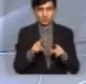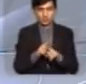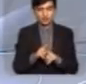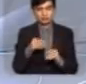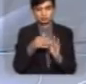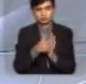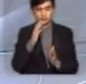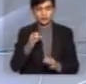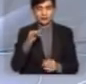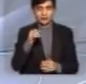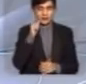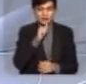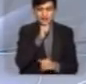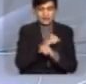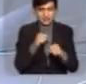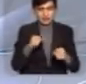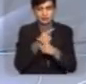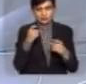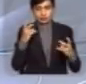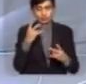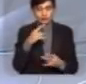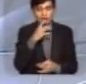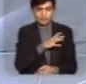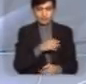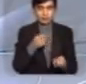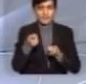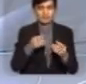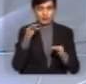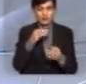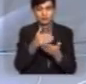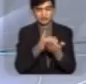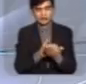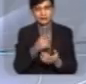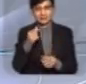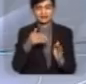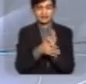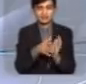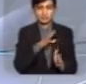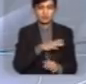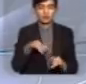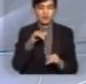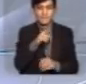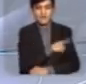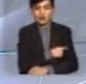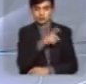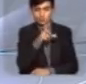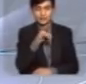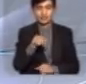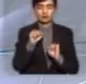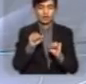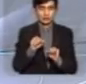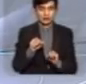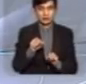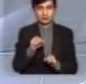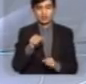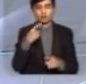нельзя раскрывать из-за соответствующего постановления правительства ведь средства направлены и не только для медиков но и для защиты сотрудников